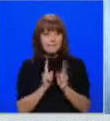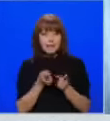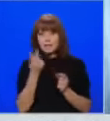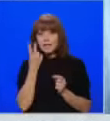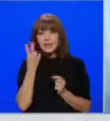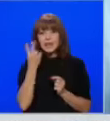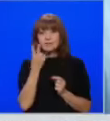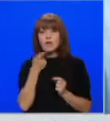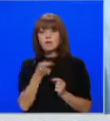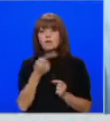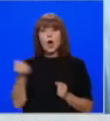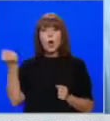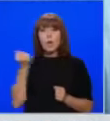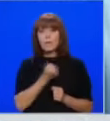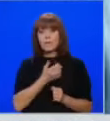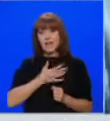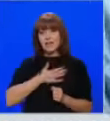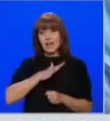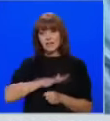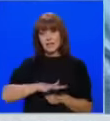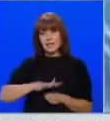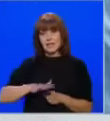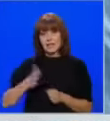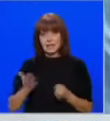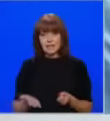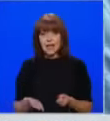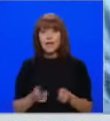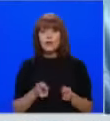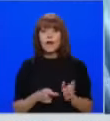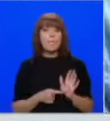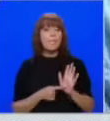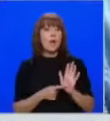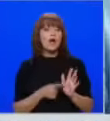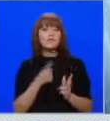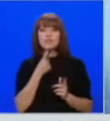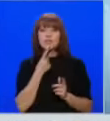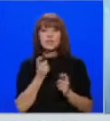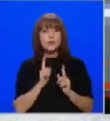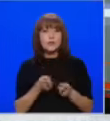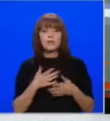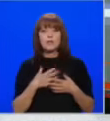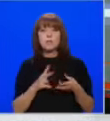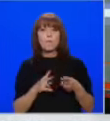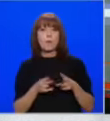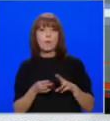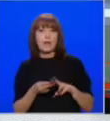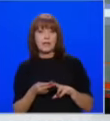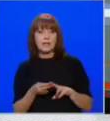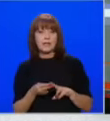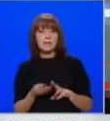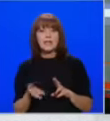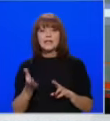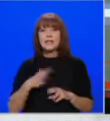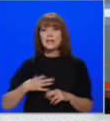това убива нашите деца. Ето го прекия смисъл и това показва защо трябва да има такива промени.